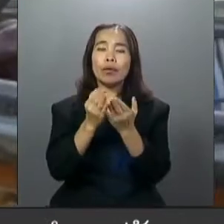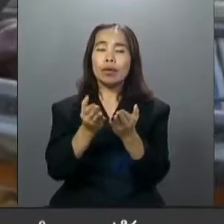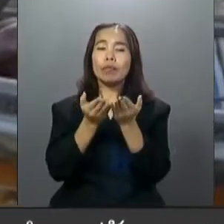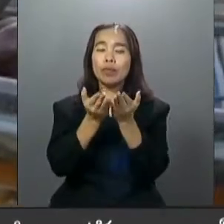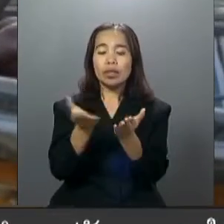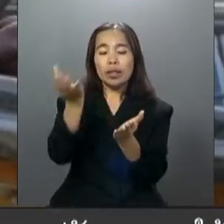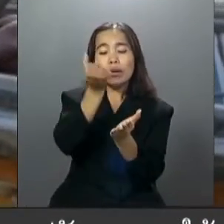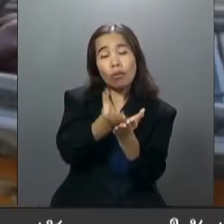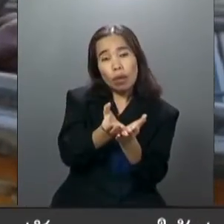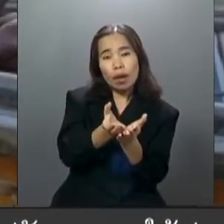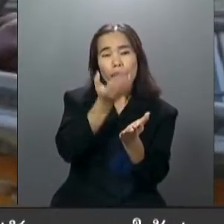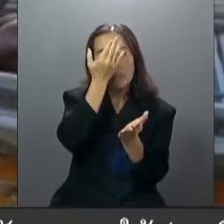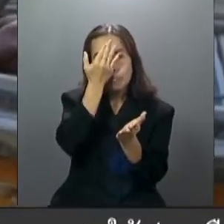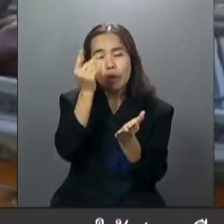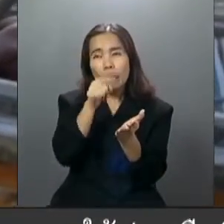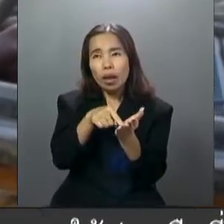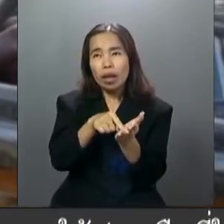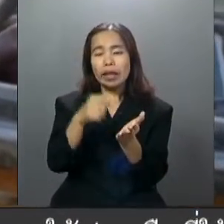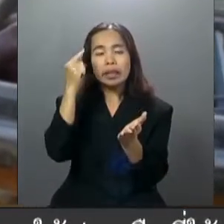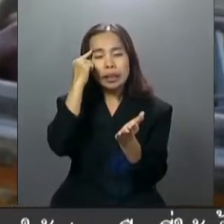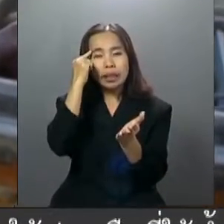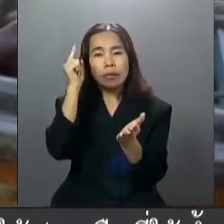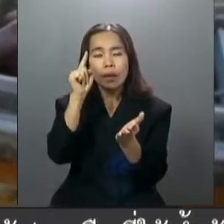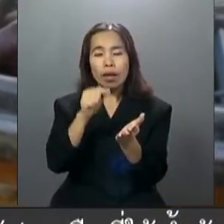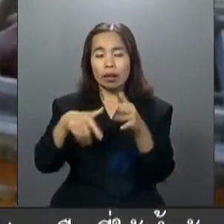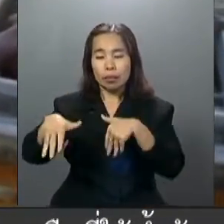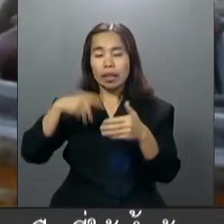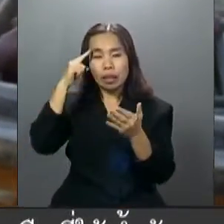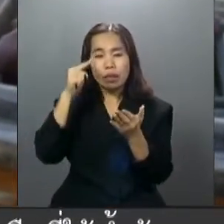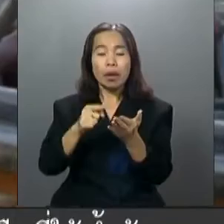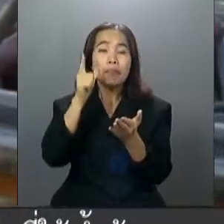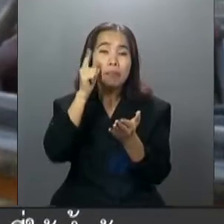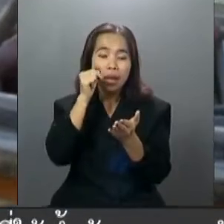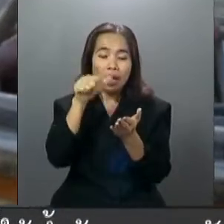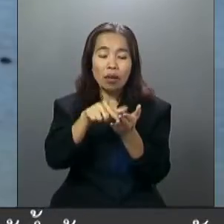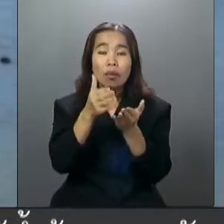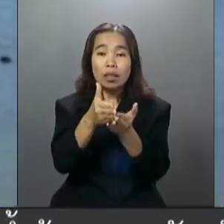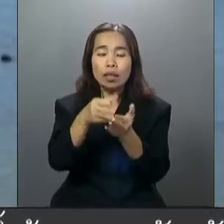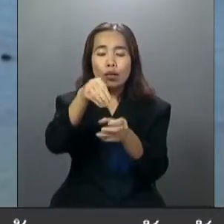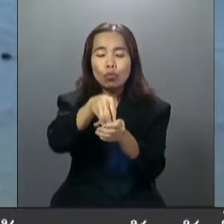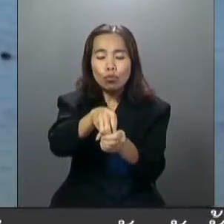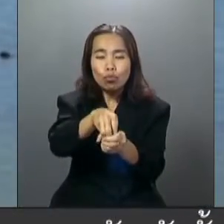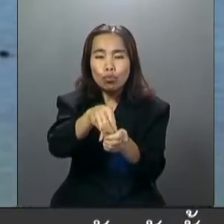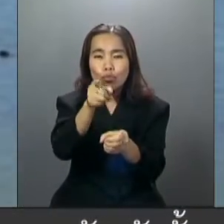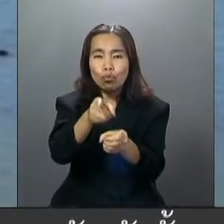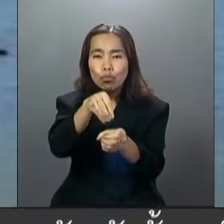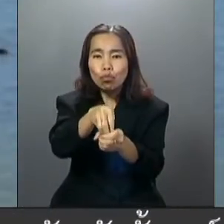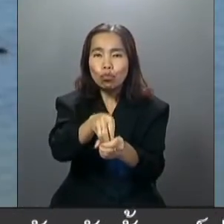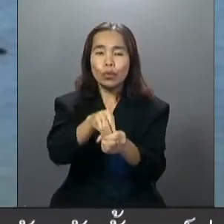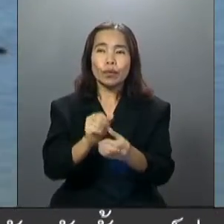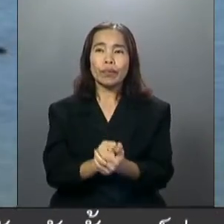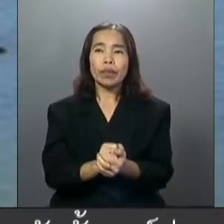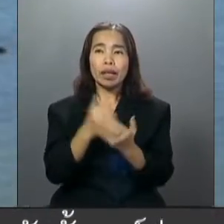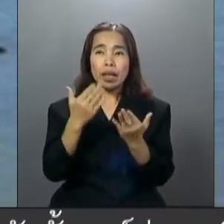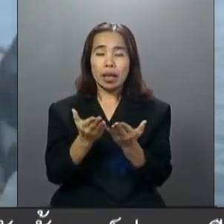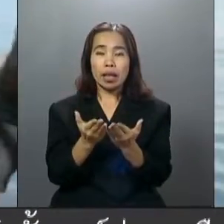พราะชาวอุรักลาโวยมีความเชื่อว่าแม่ย่านางนั้นอยู่กับเรือที่ตนได้ใช้ทำมาหากินและสำหรับ